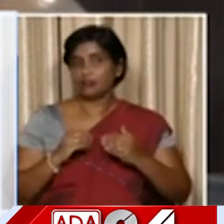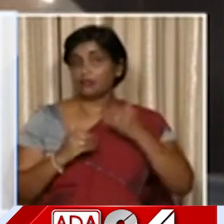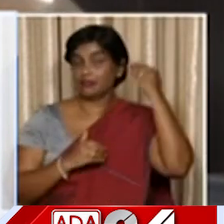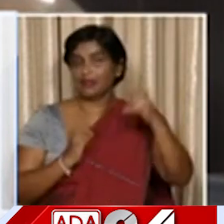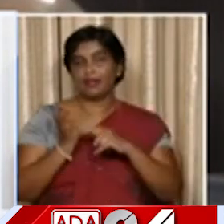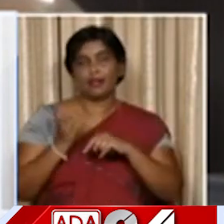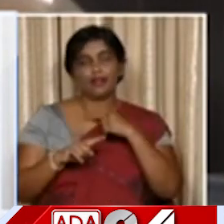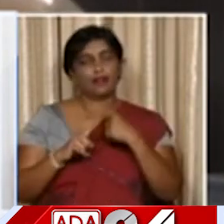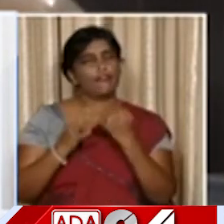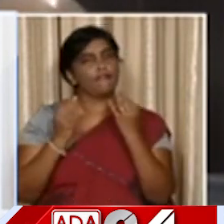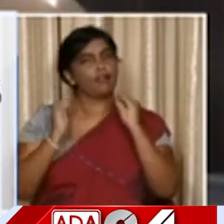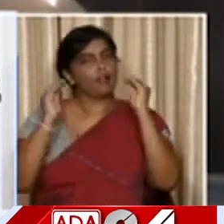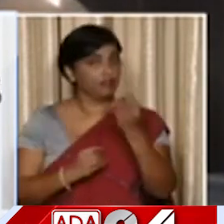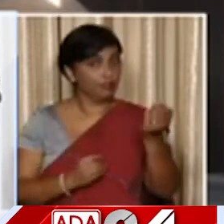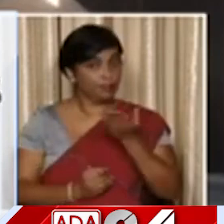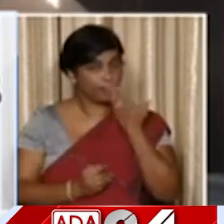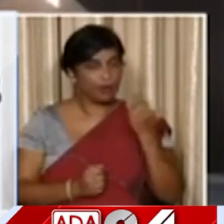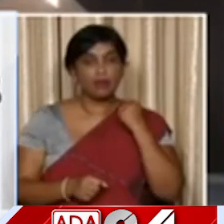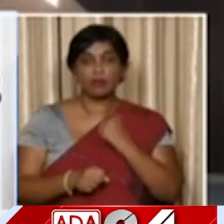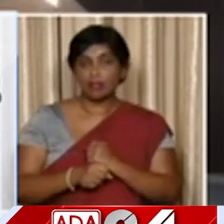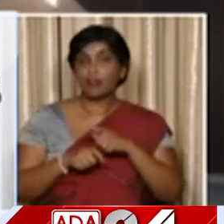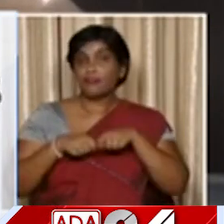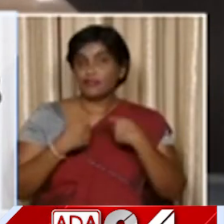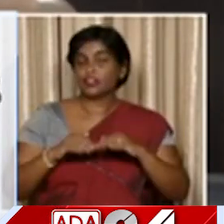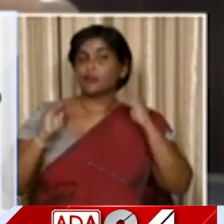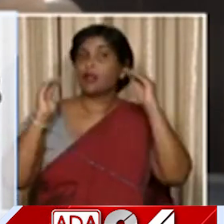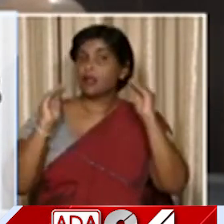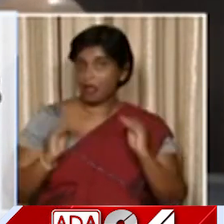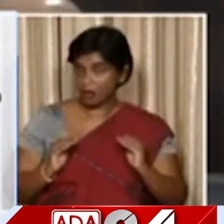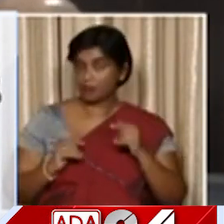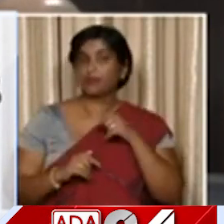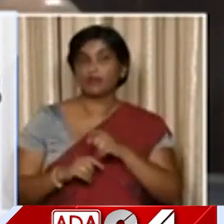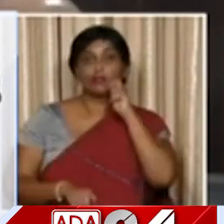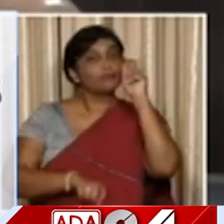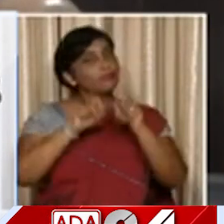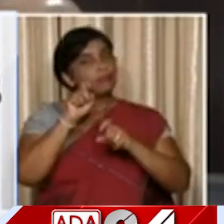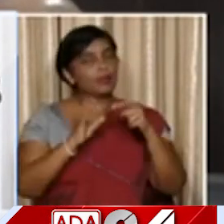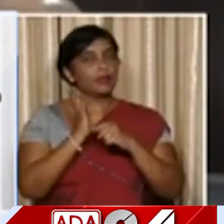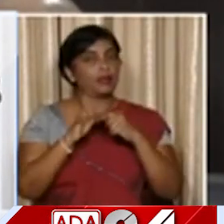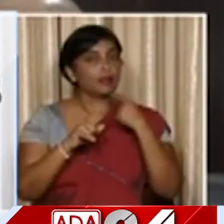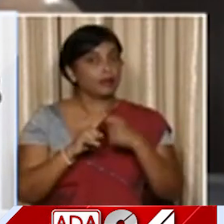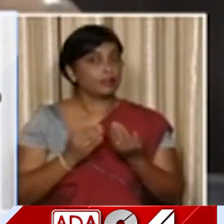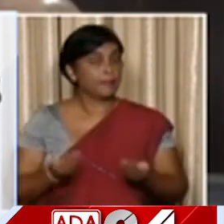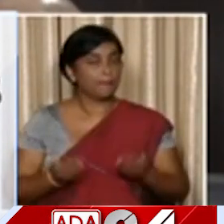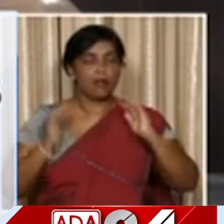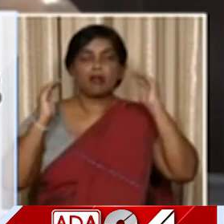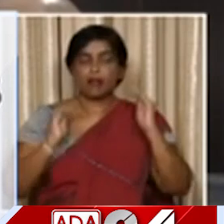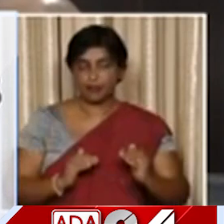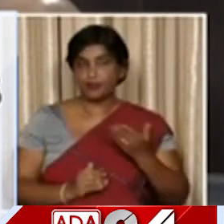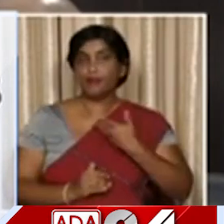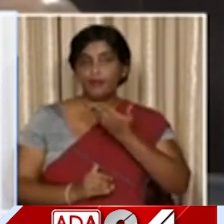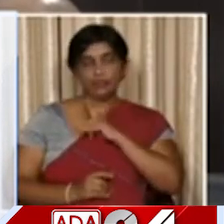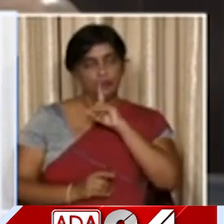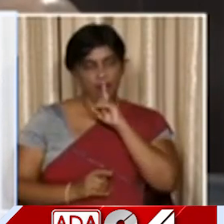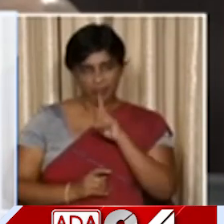ලබා දීමේ අවකාශය උදා වෙනවා. රාජ්‍ය වියදම් අඩු කර ගැනීමෙන් ජනතාවගේ බදු බර අඩු කරන්නට පුළුවන් බව